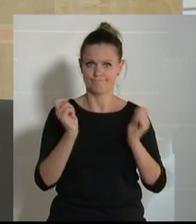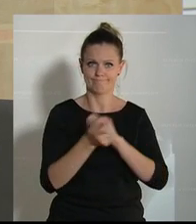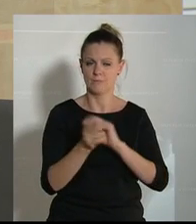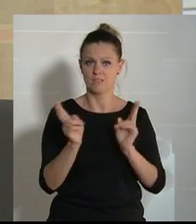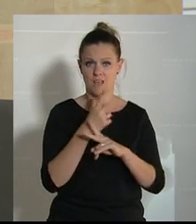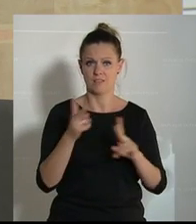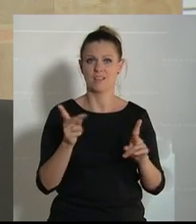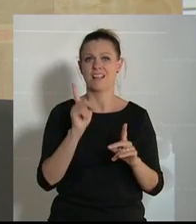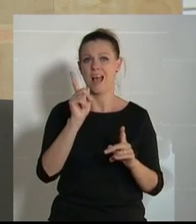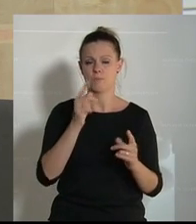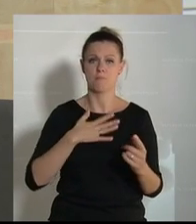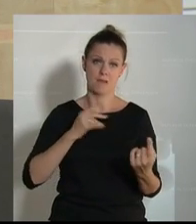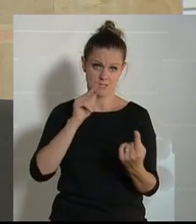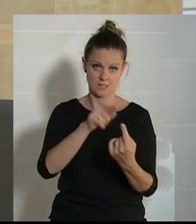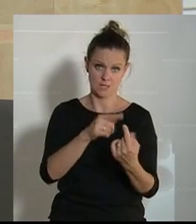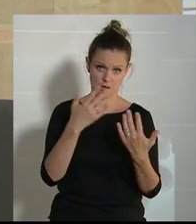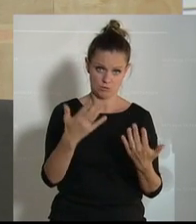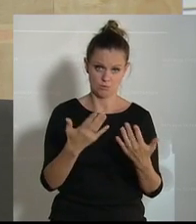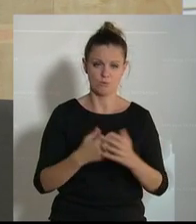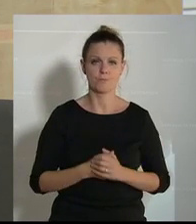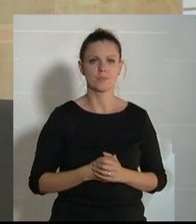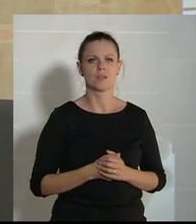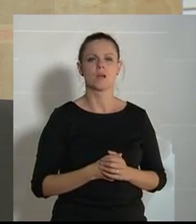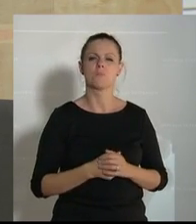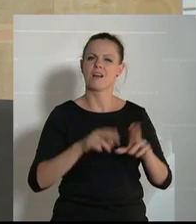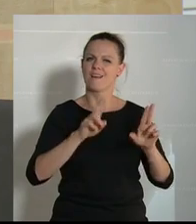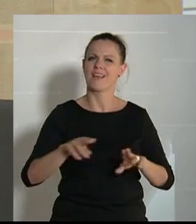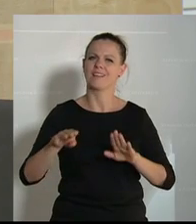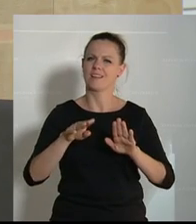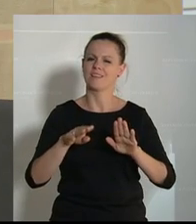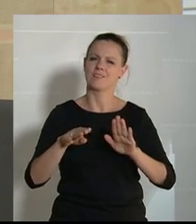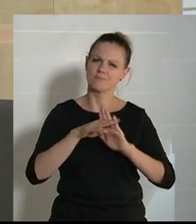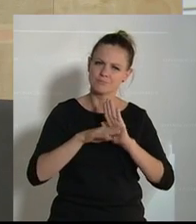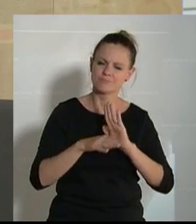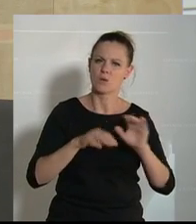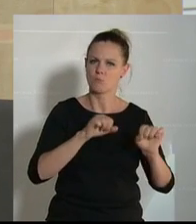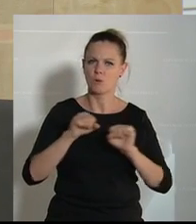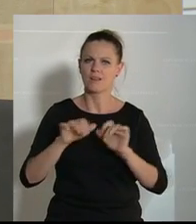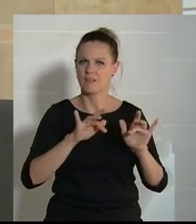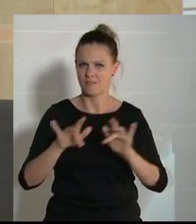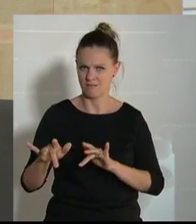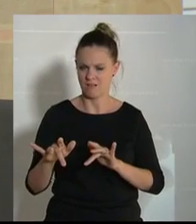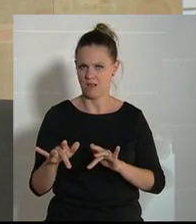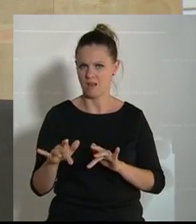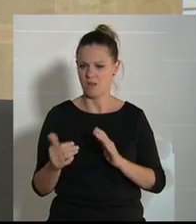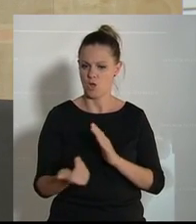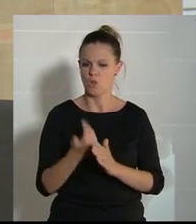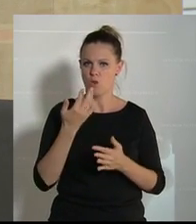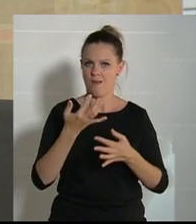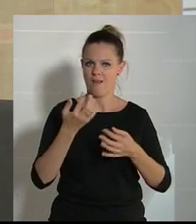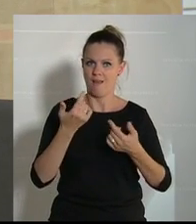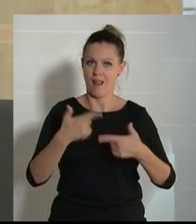ich es anstrebe. Aber im Rahmen dieser rechtlichen Möglichkeiten haben wir in diesen Tagen einen neuen